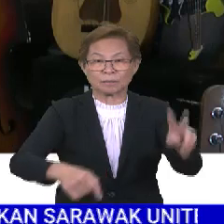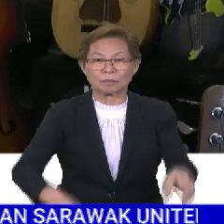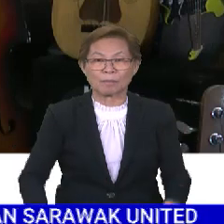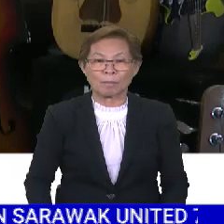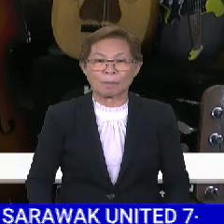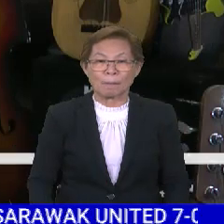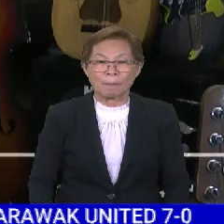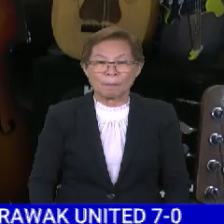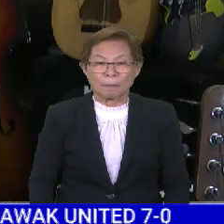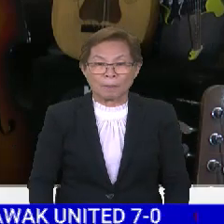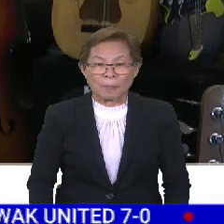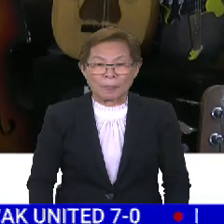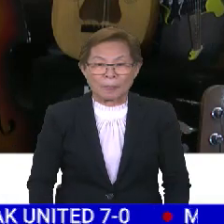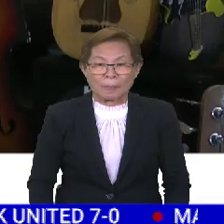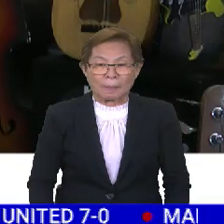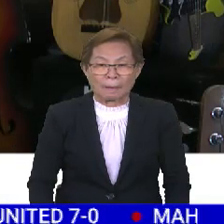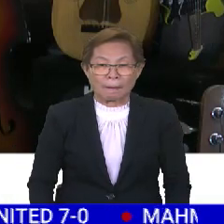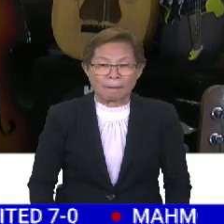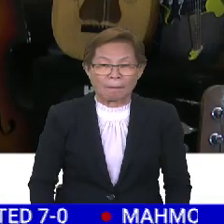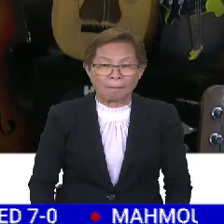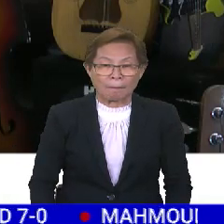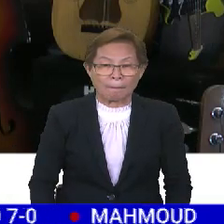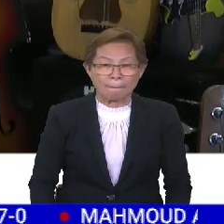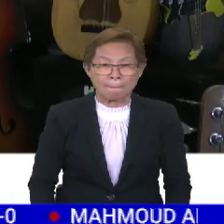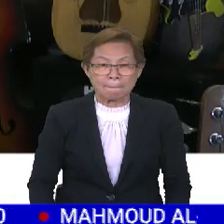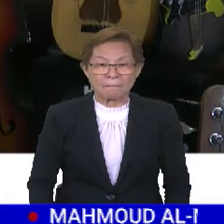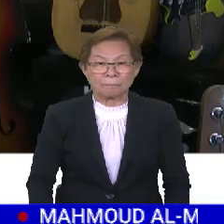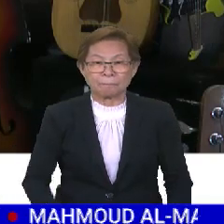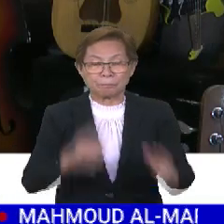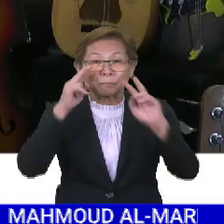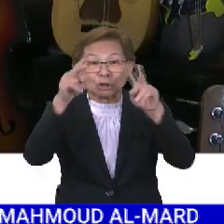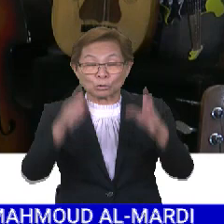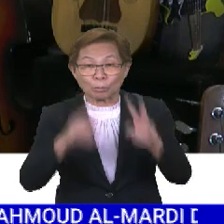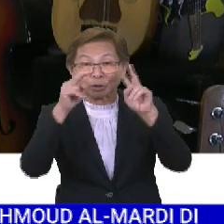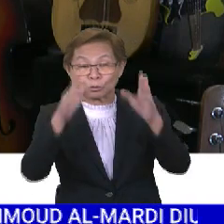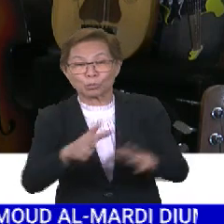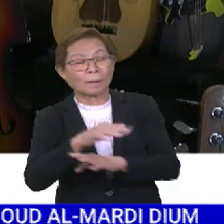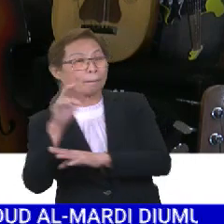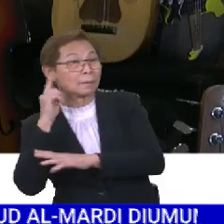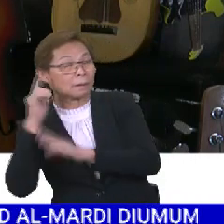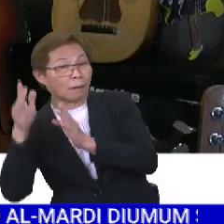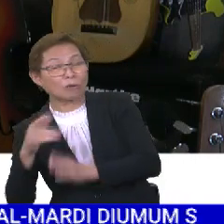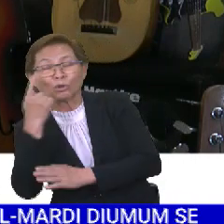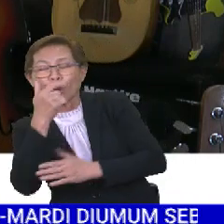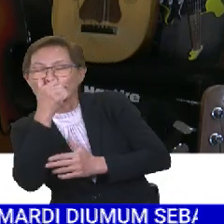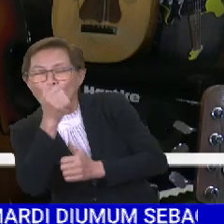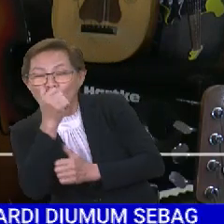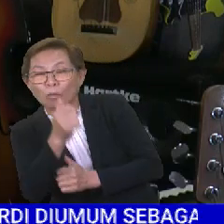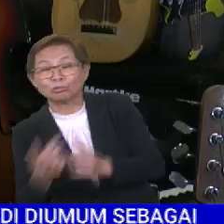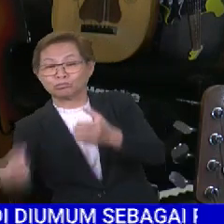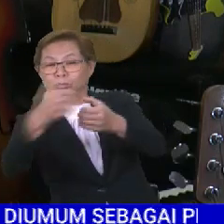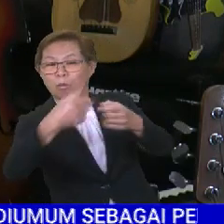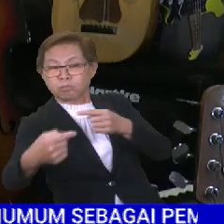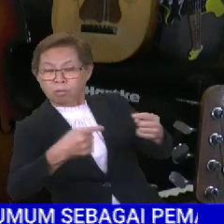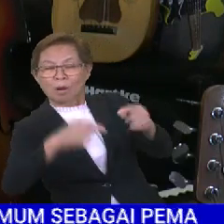Hampir setiap minggu kita buat saringan dan kepada penonton-penonton, pendengar-pendengar yang berminat untuk setiap pertandingan